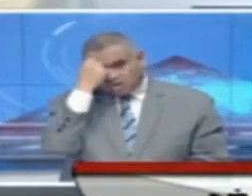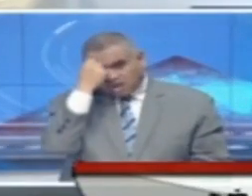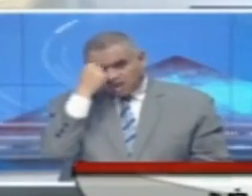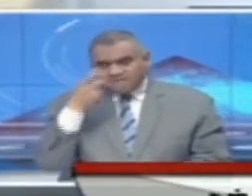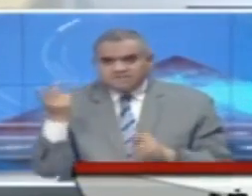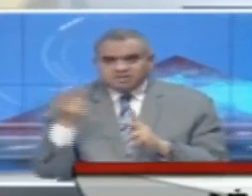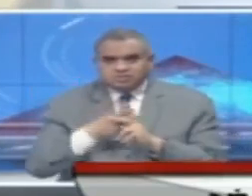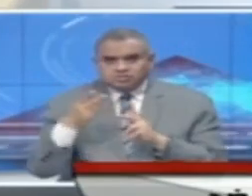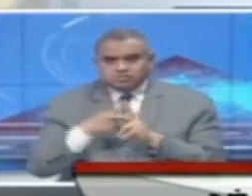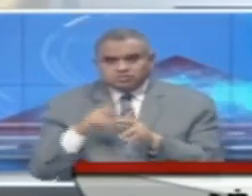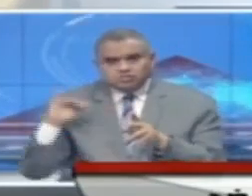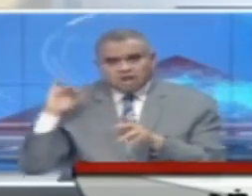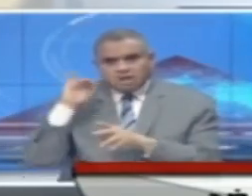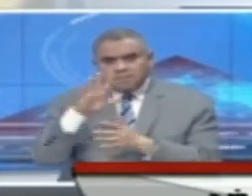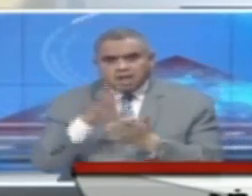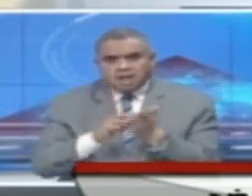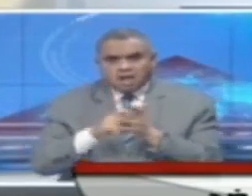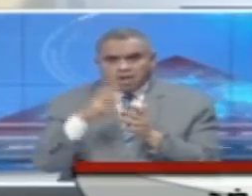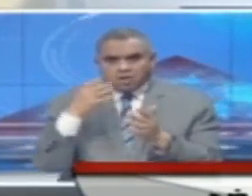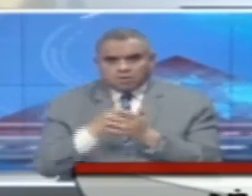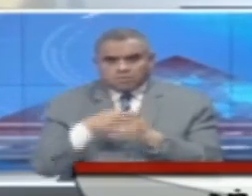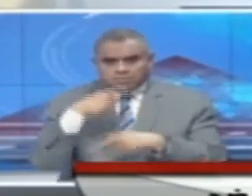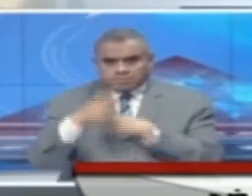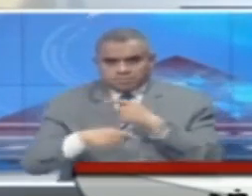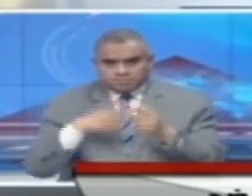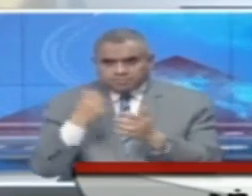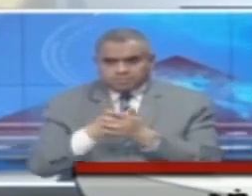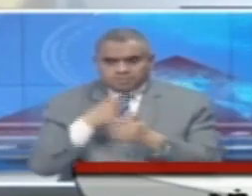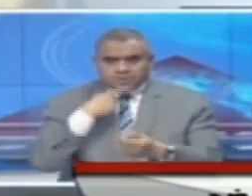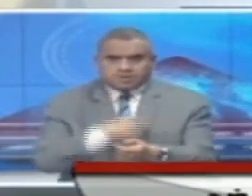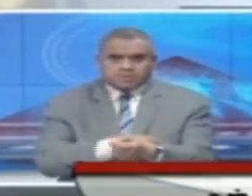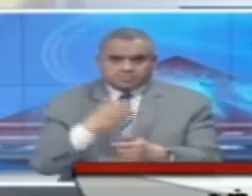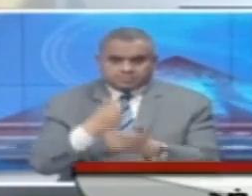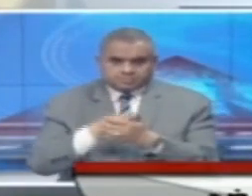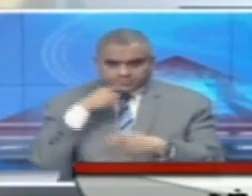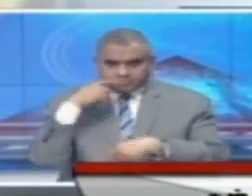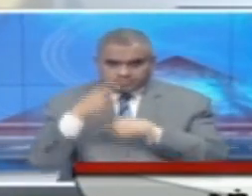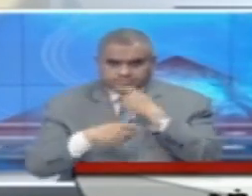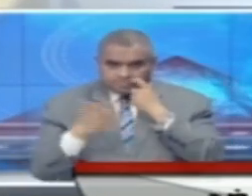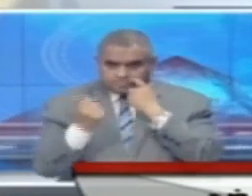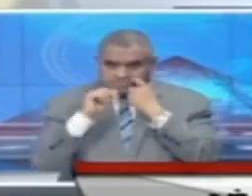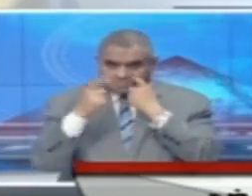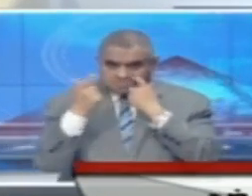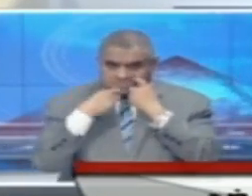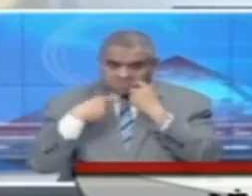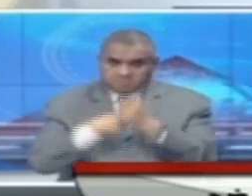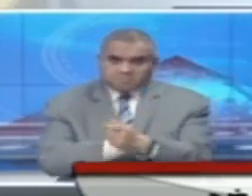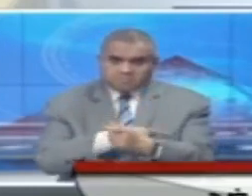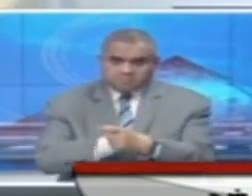طبعا بداية المنظومة بتبدأ من المواطن اللي بيسجل على منظومة